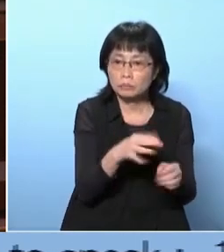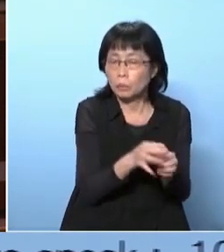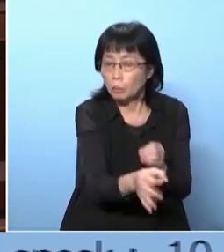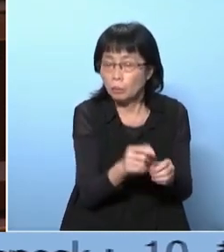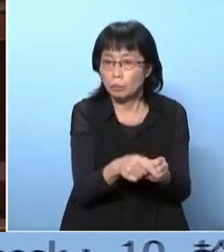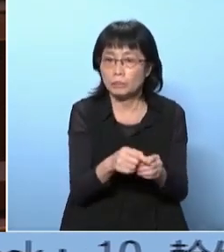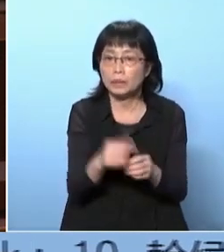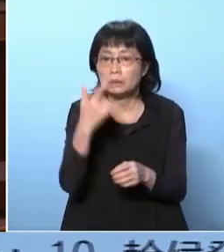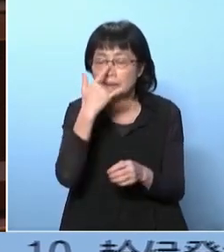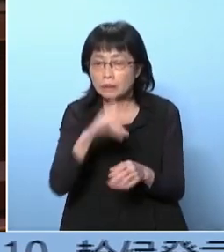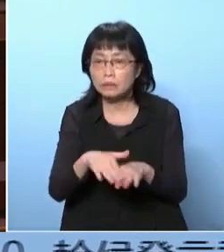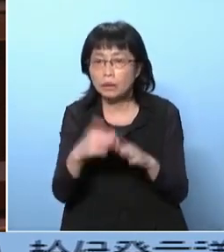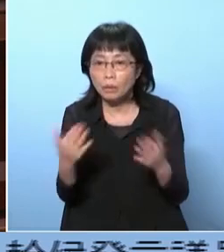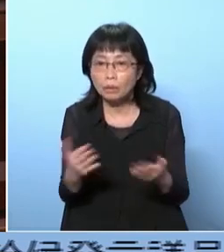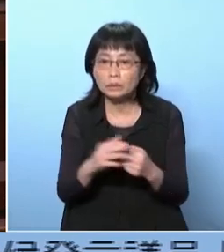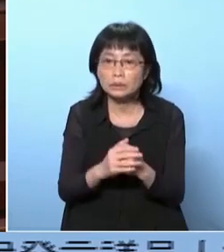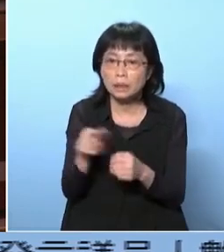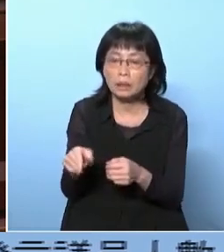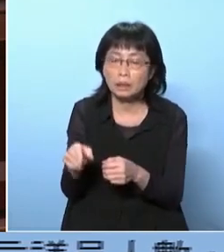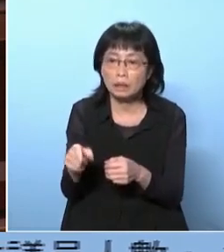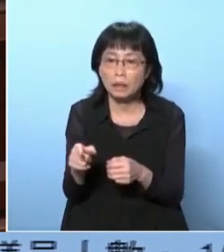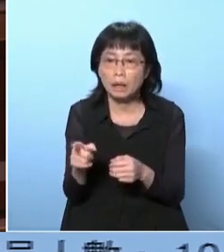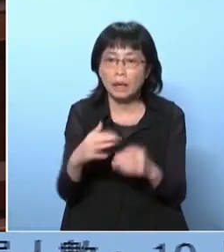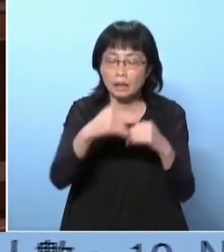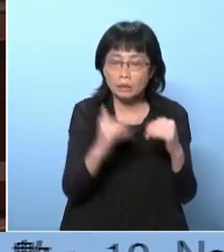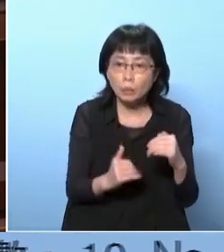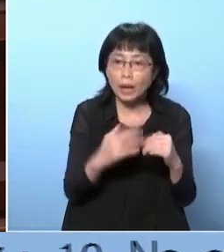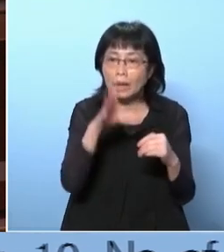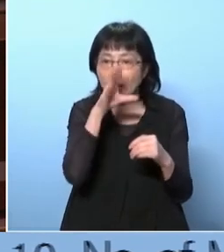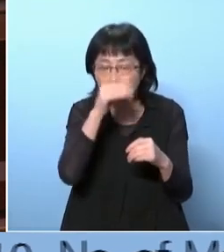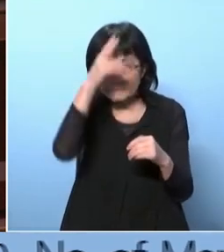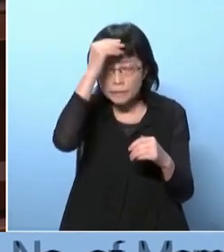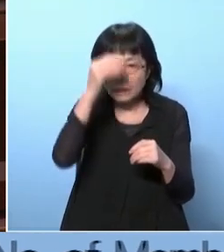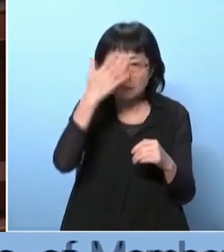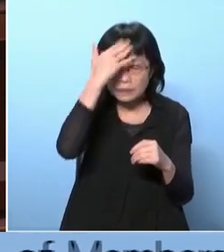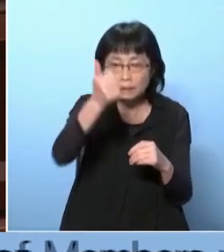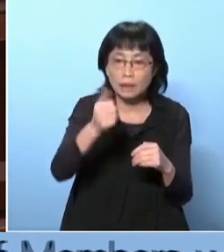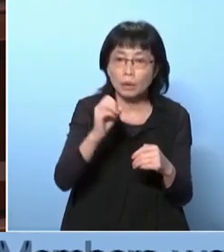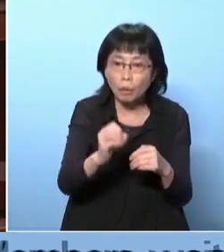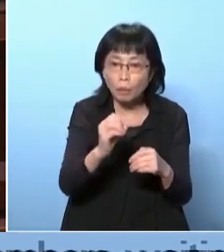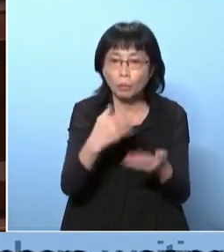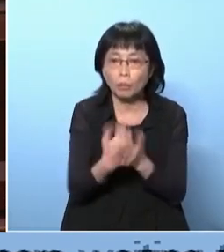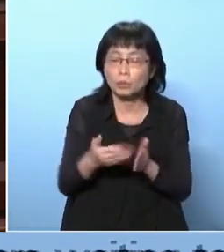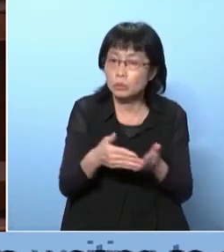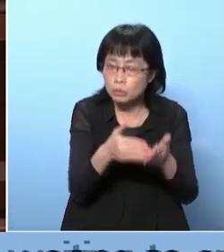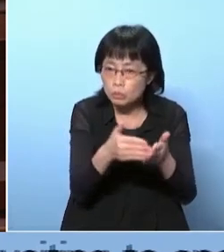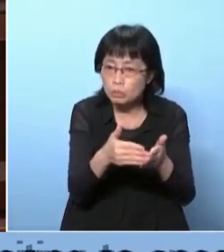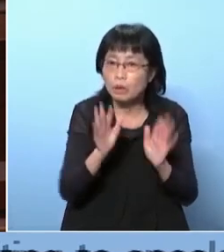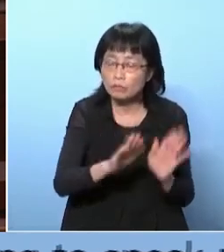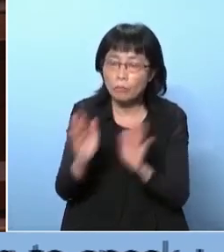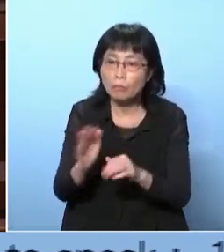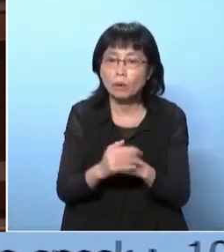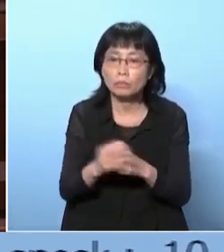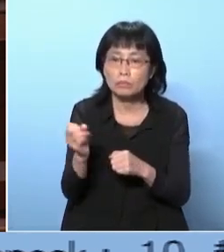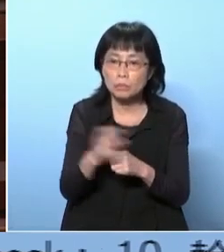沙頭角、馬料水、大水坑來往荔枝窩、鴨洲和吉澳的街道渡輪服務。近年政府亦改善不同